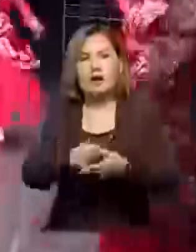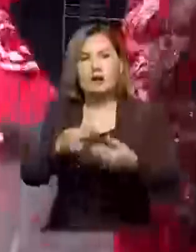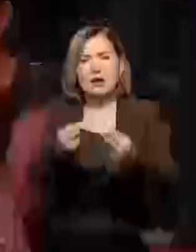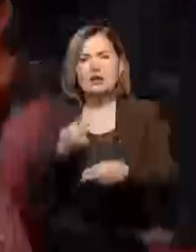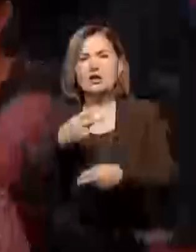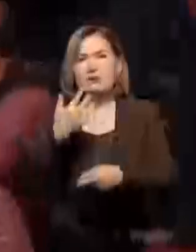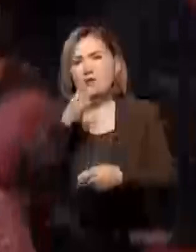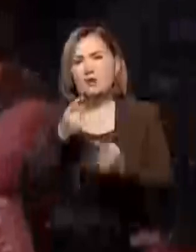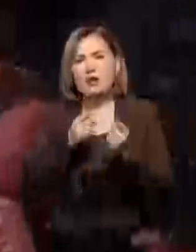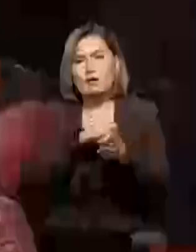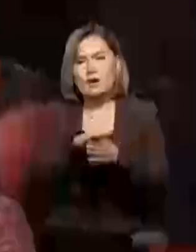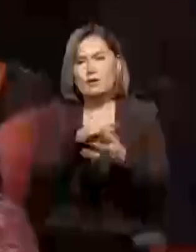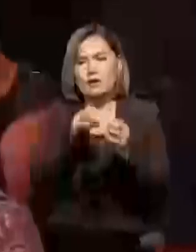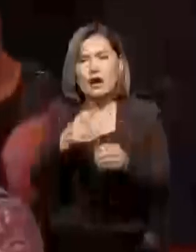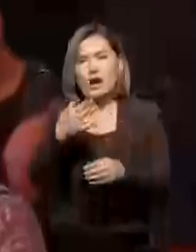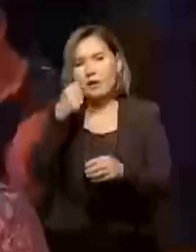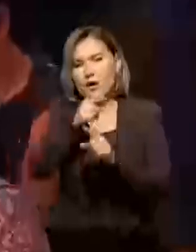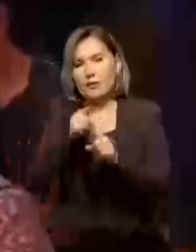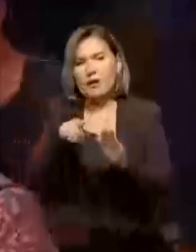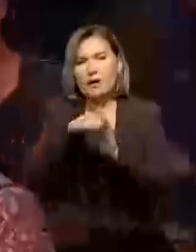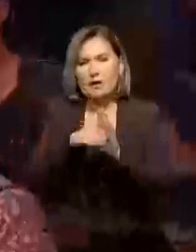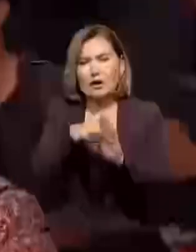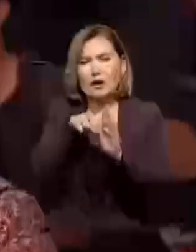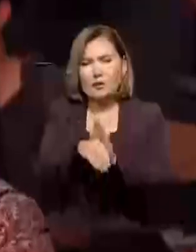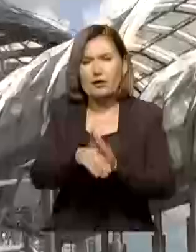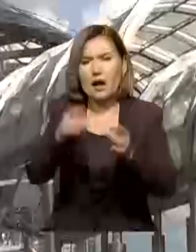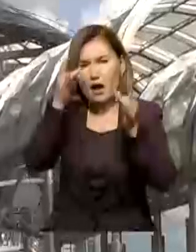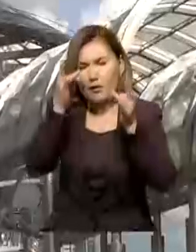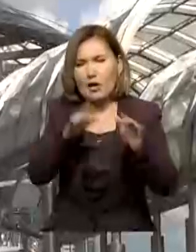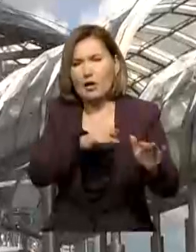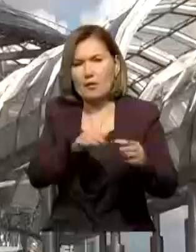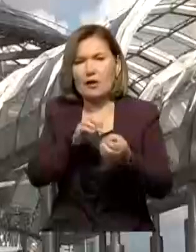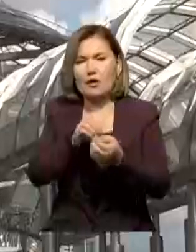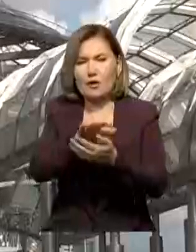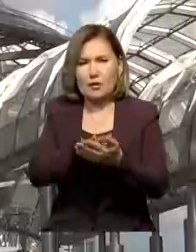жыл толады. Тараптар алдағы 5 жылға арналған мәдени іс-шаралар жоспарын